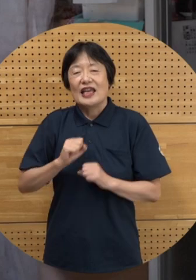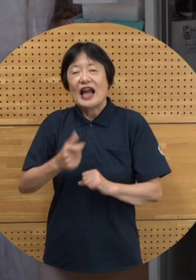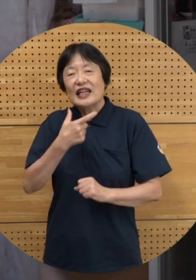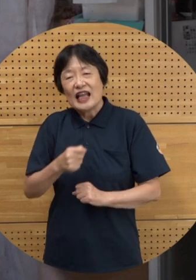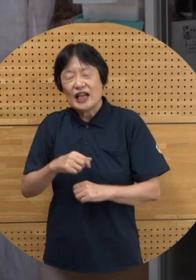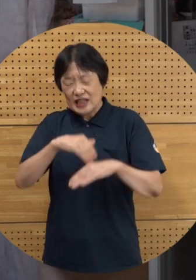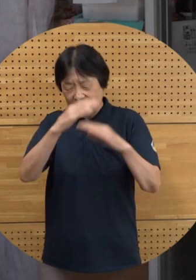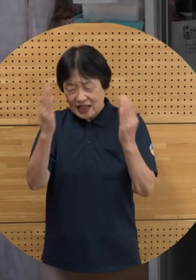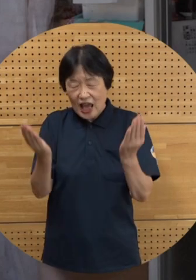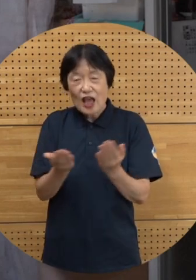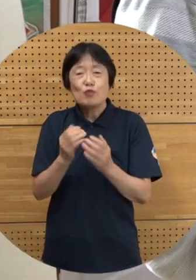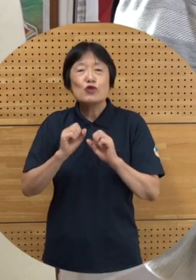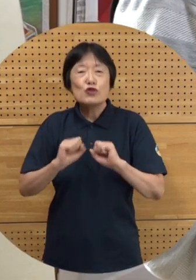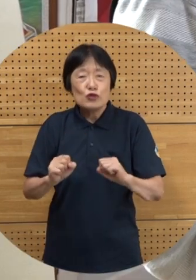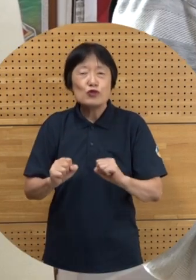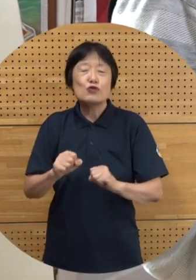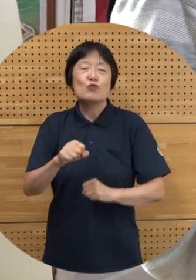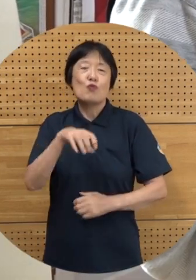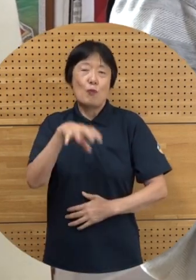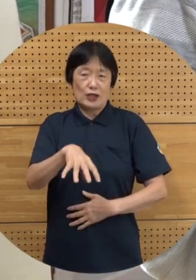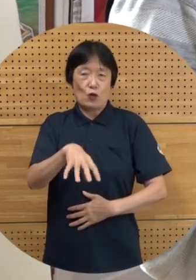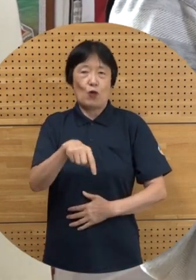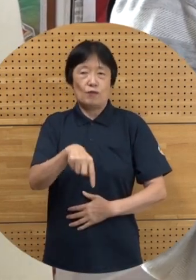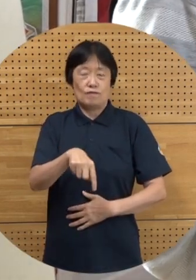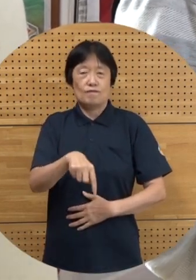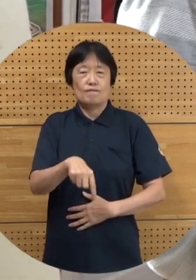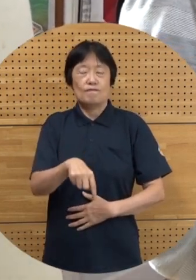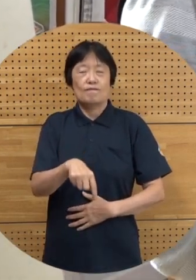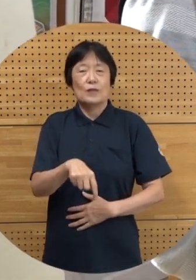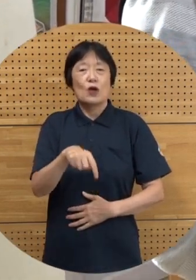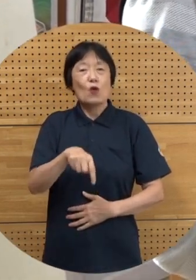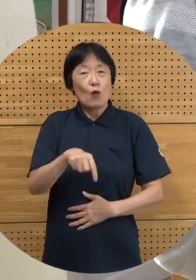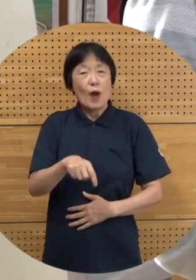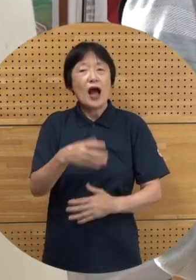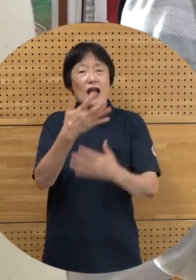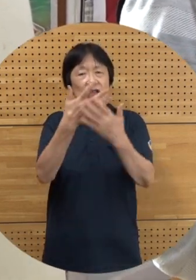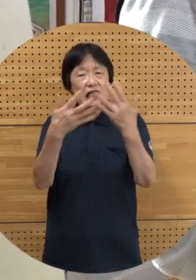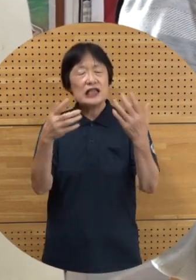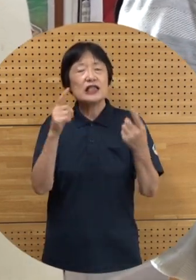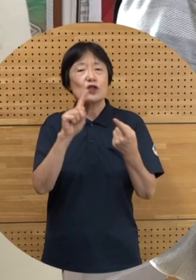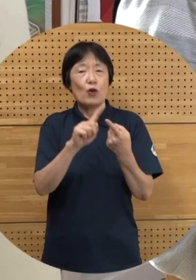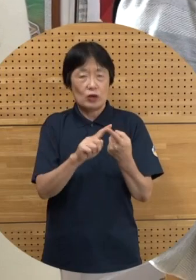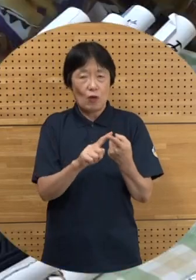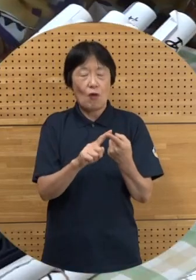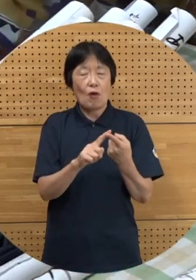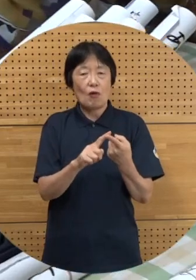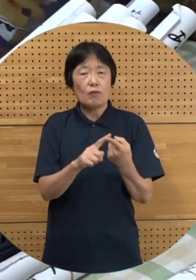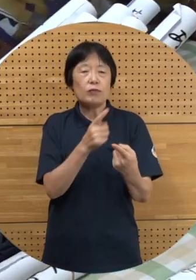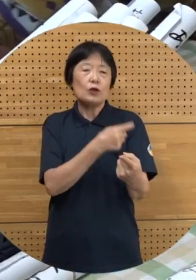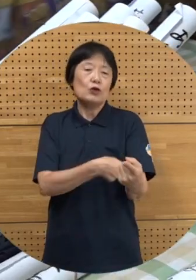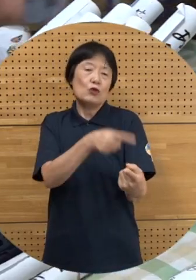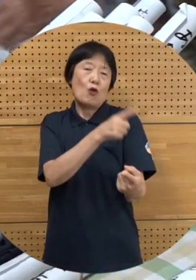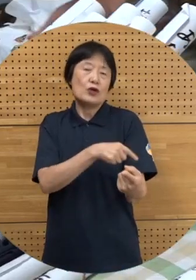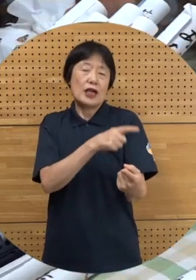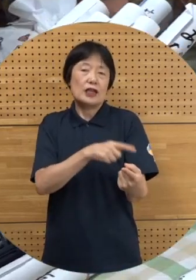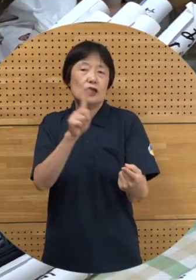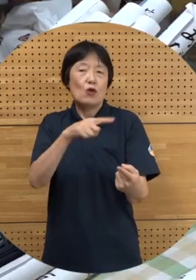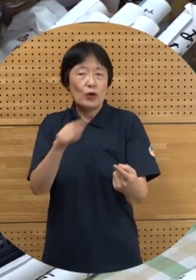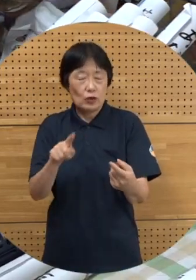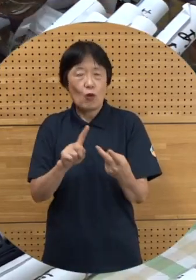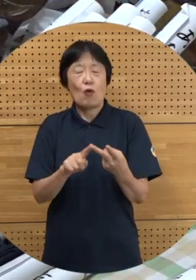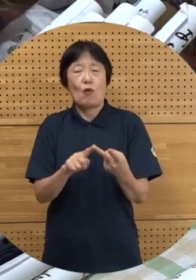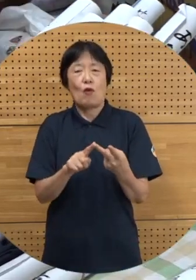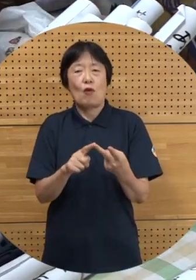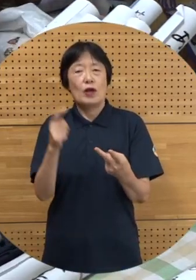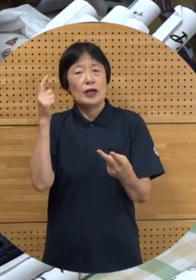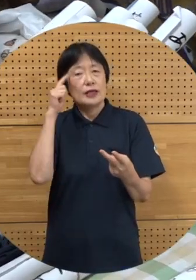やってっていう場所です。認知症の人だけではないので、いろんな方が透析をしている方、